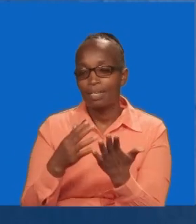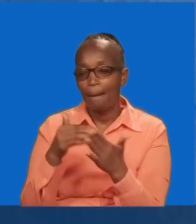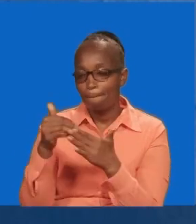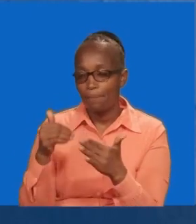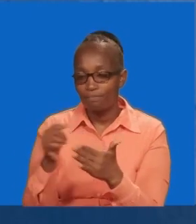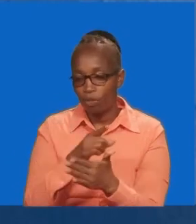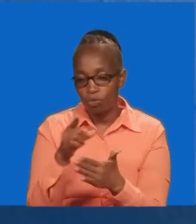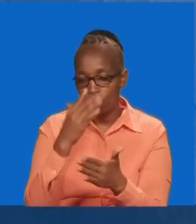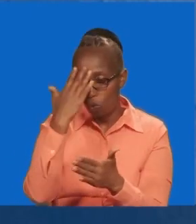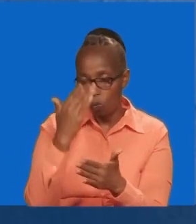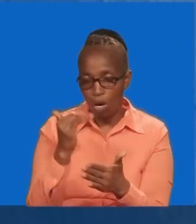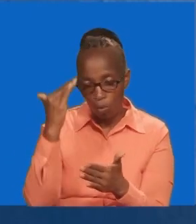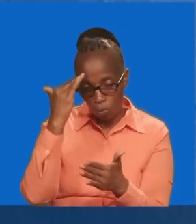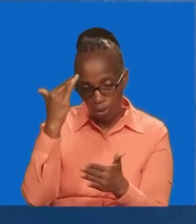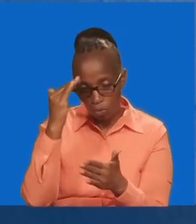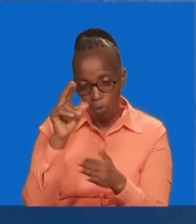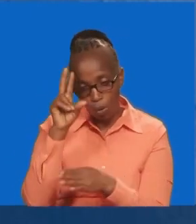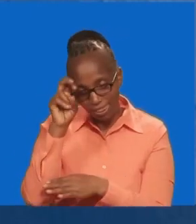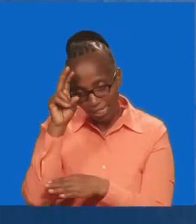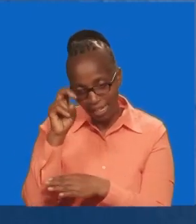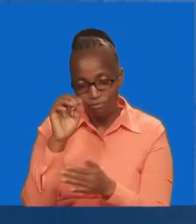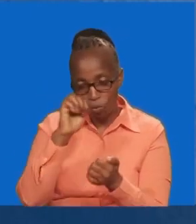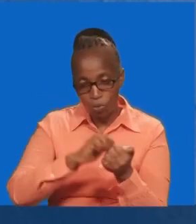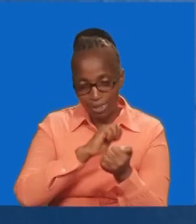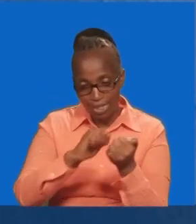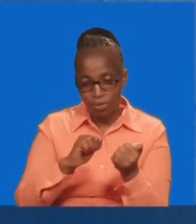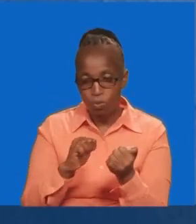wanapokuita, maana mfalme anajua ya kwamba shetani